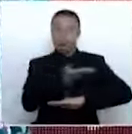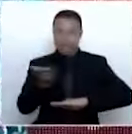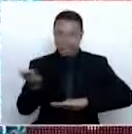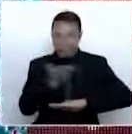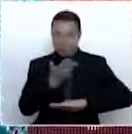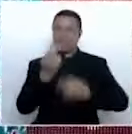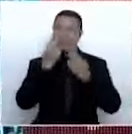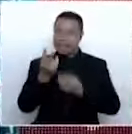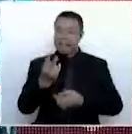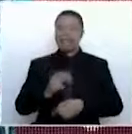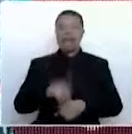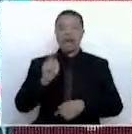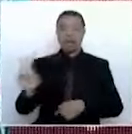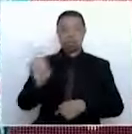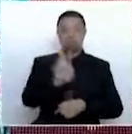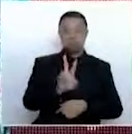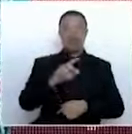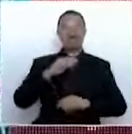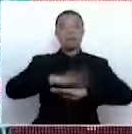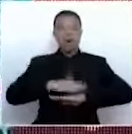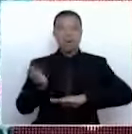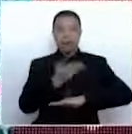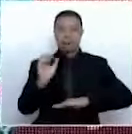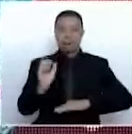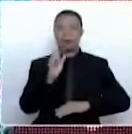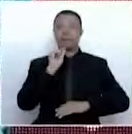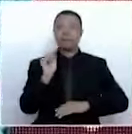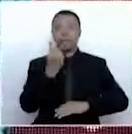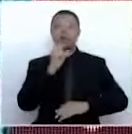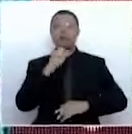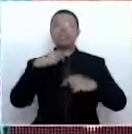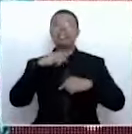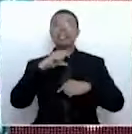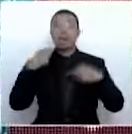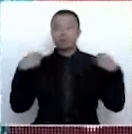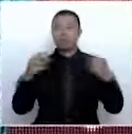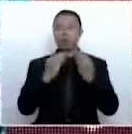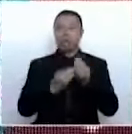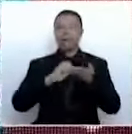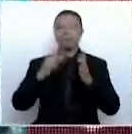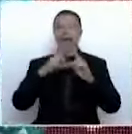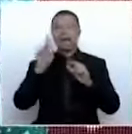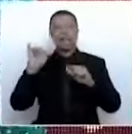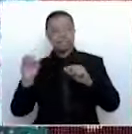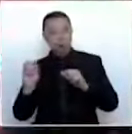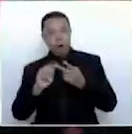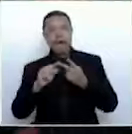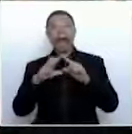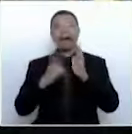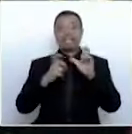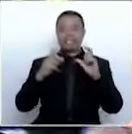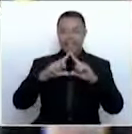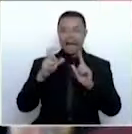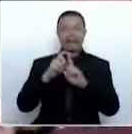Dan inilah moderator debat pertama calon gubernur dan calon wakil gubernur, Aryo Ardi dan Anisha